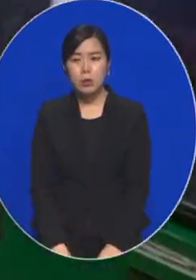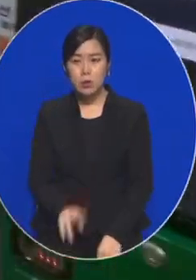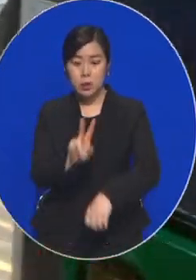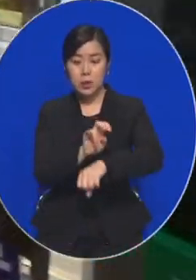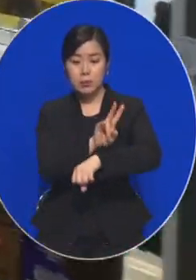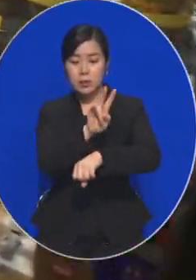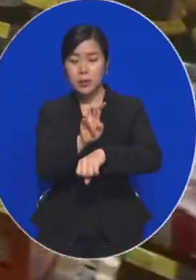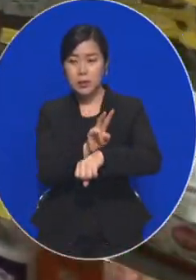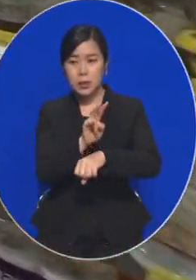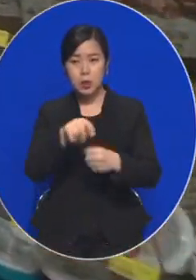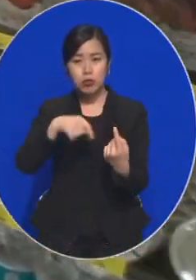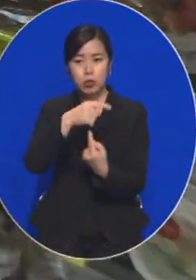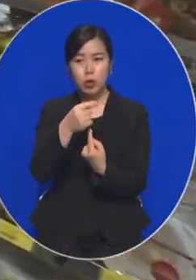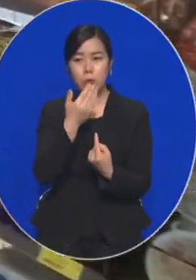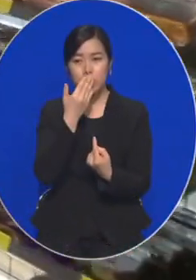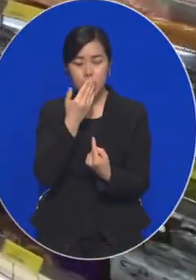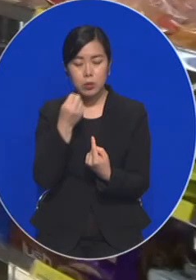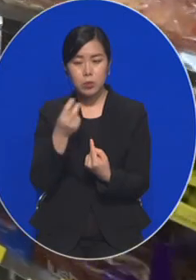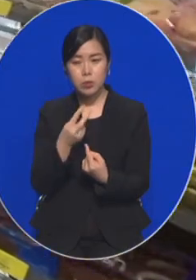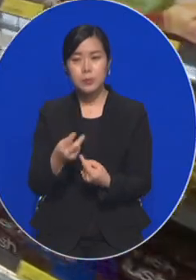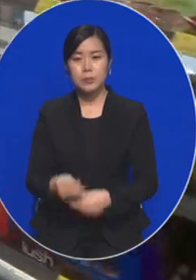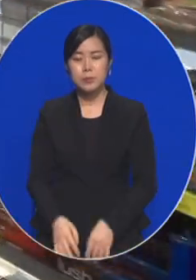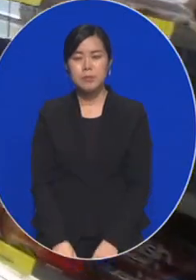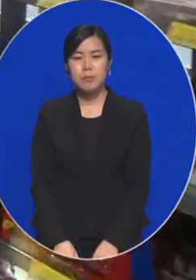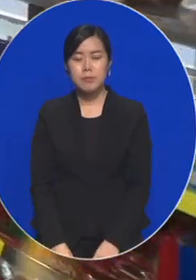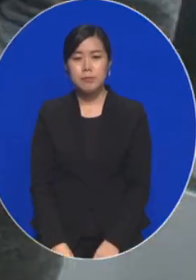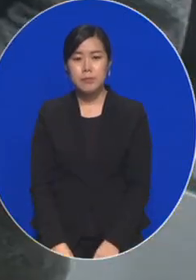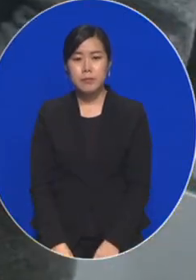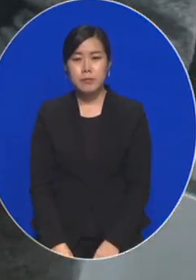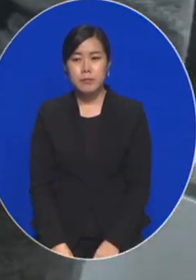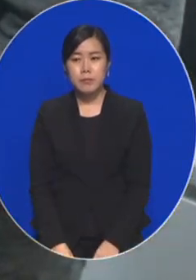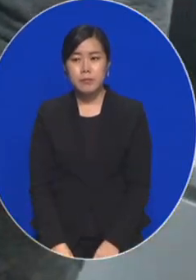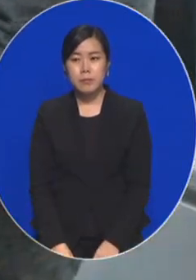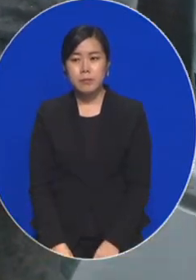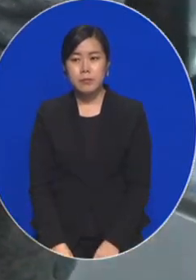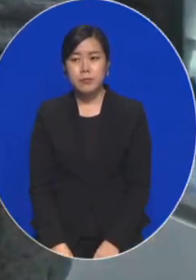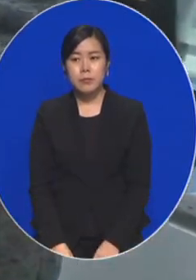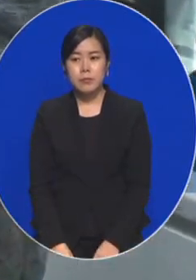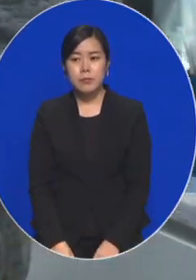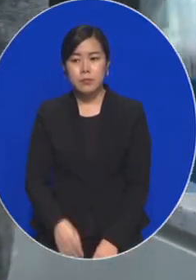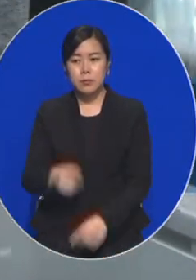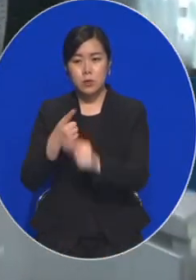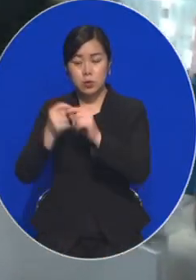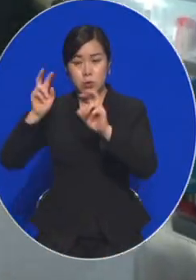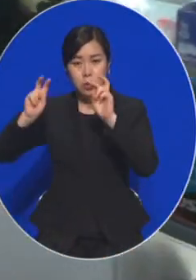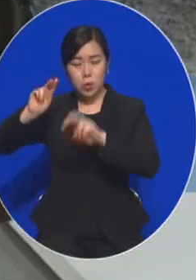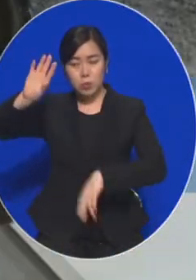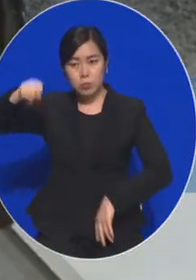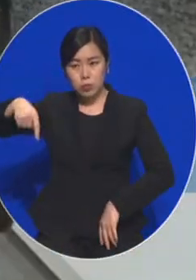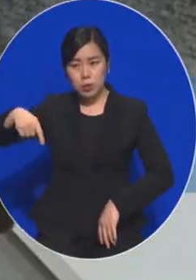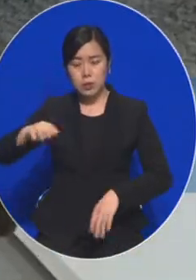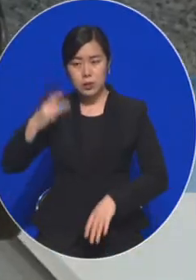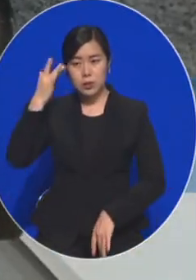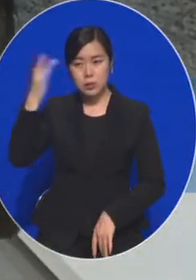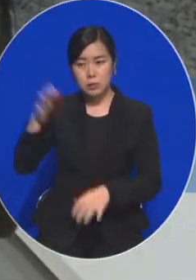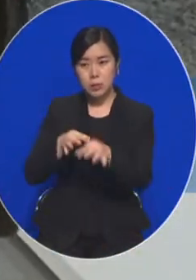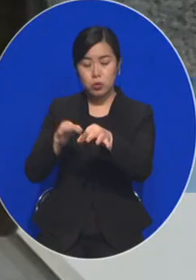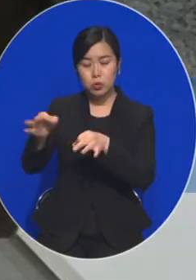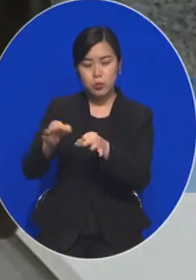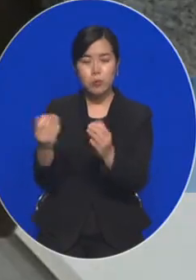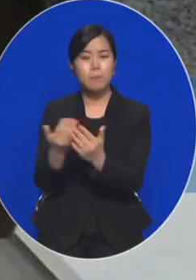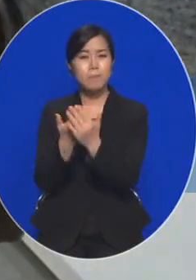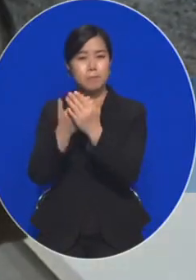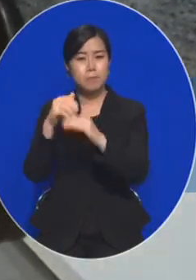24시간 영업으로 인근 편의점과도 경쟁이 가능해졌습니다. 중소벤처기업부가 이 같은 스마트 슈퍼를 본격